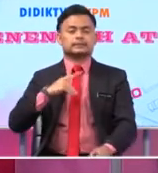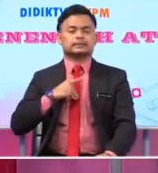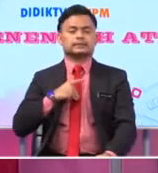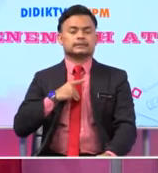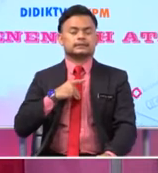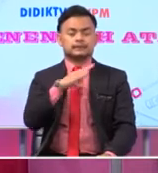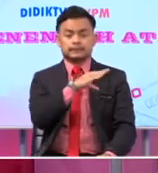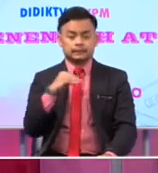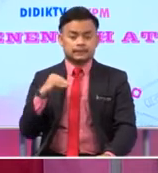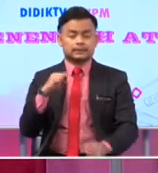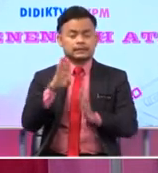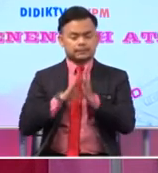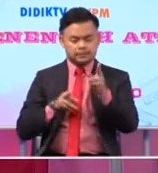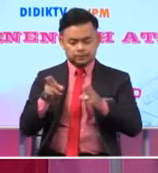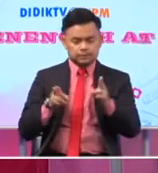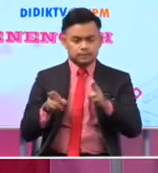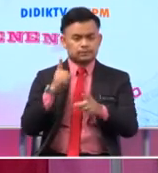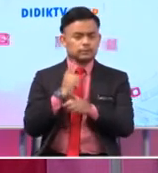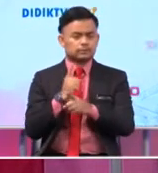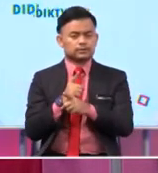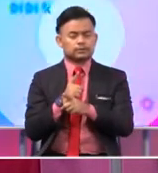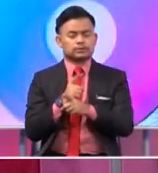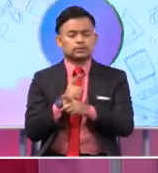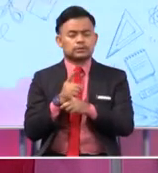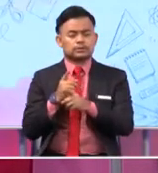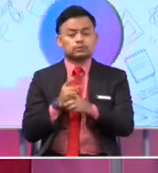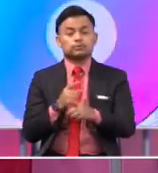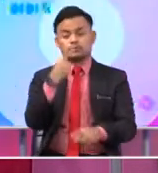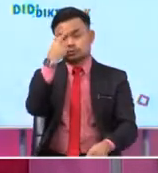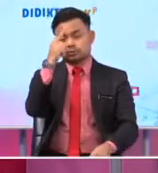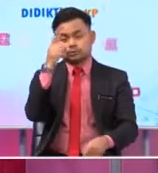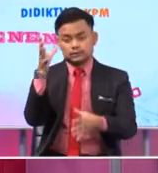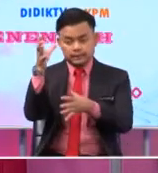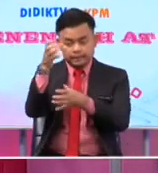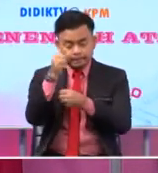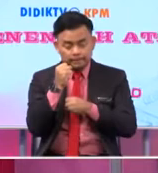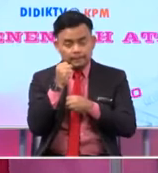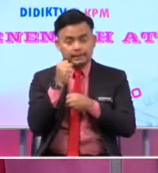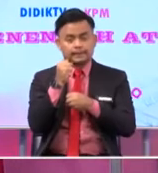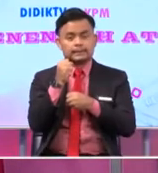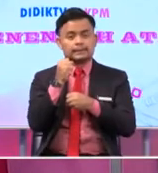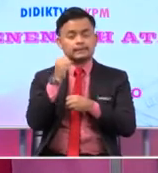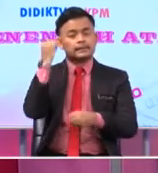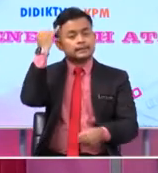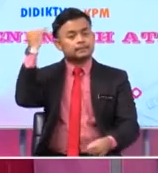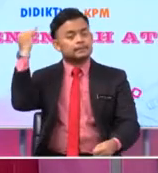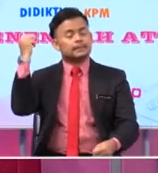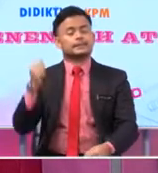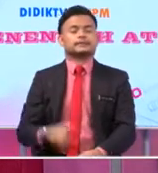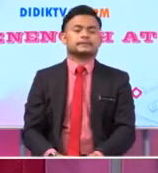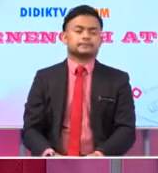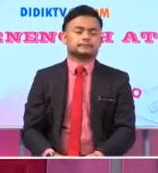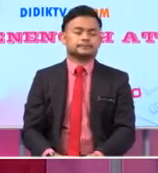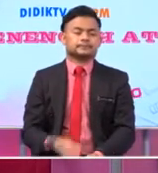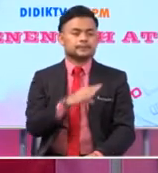dalam mengejar impian itu adalah salah satu kepribadian Mulya Oke Betul dan lagi satu tadi